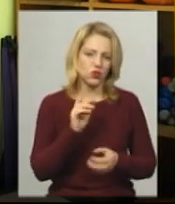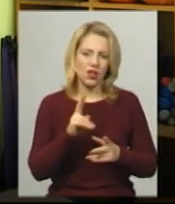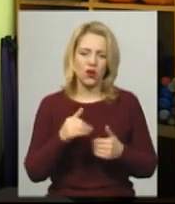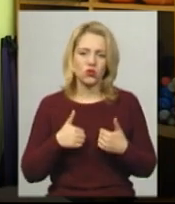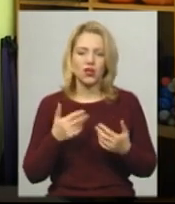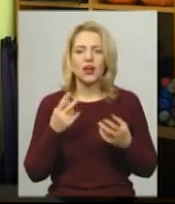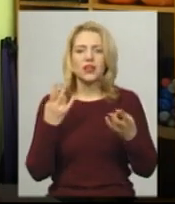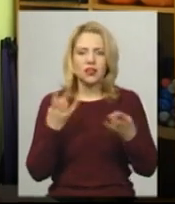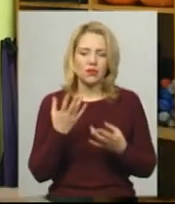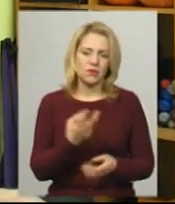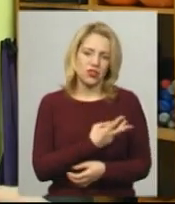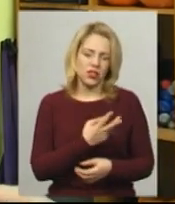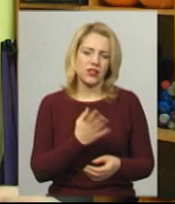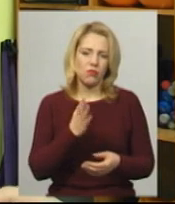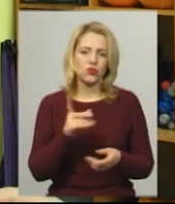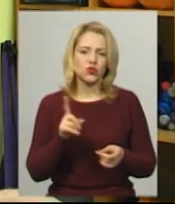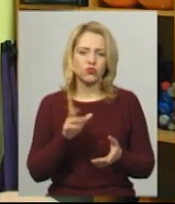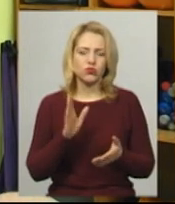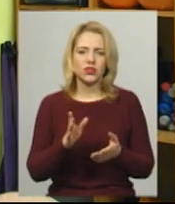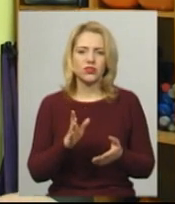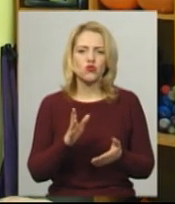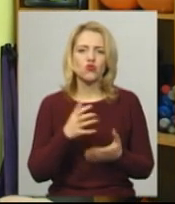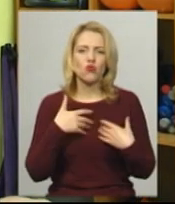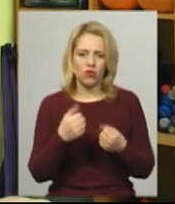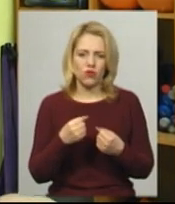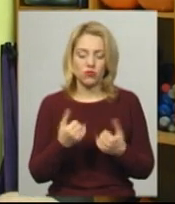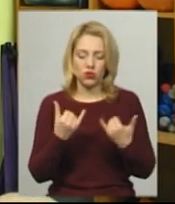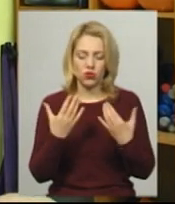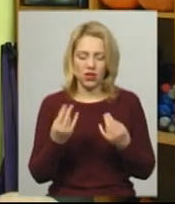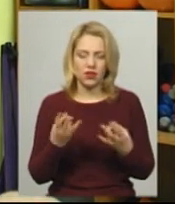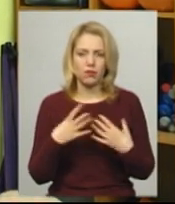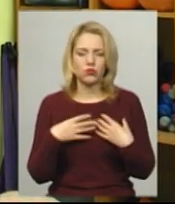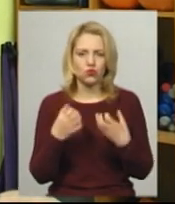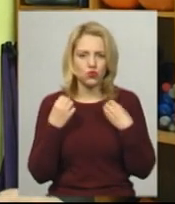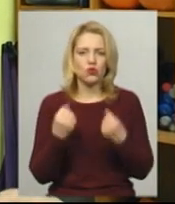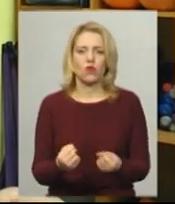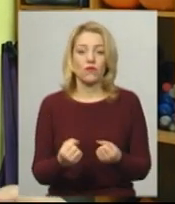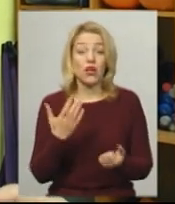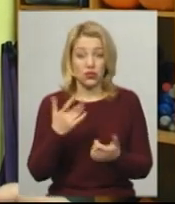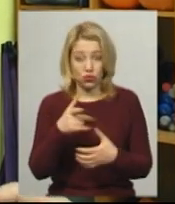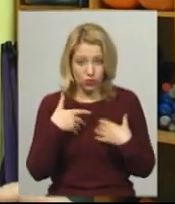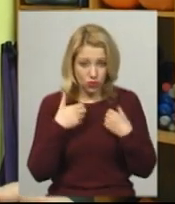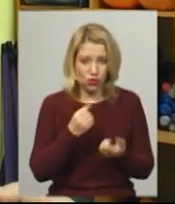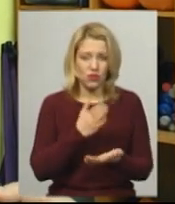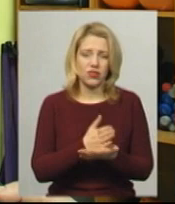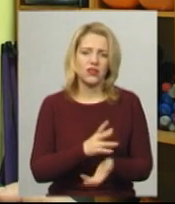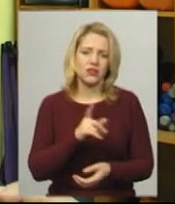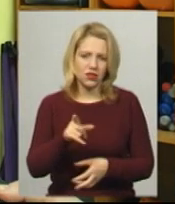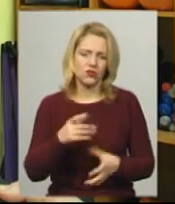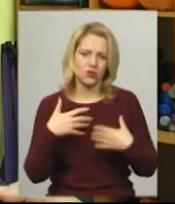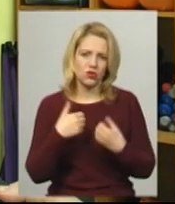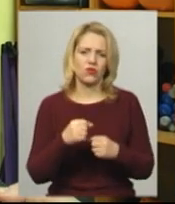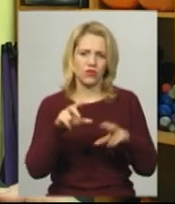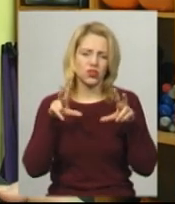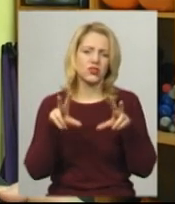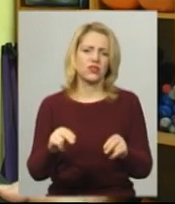мати бажання до цього, бути здоровим. На сьогоднішній день треба бути здоровим. Здоровим, тоді ти здоровий, щасливий. Ти маєш роботу, ти маєш